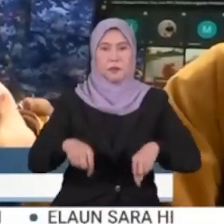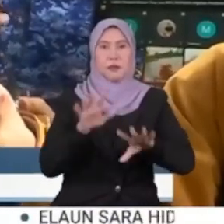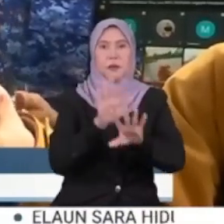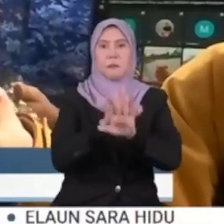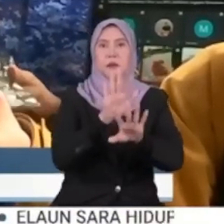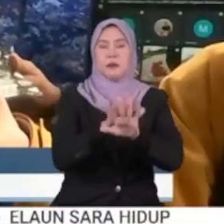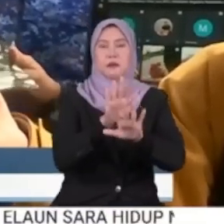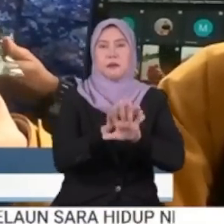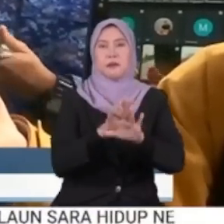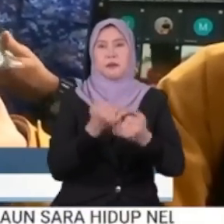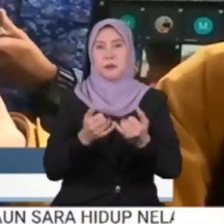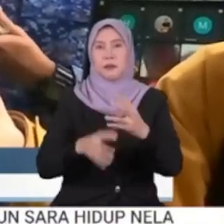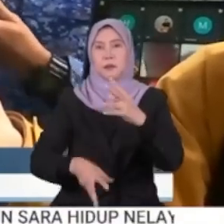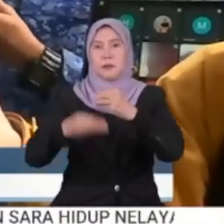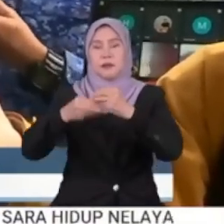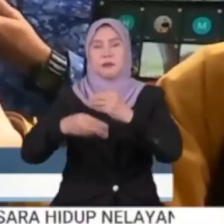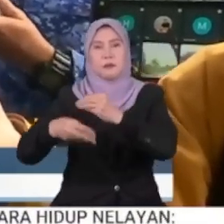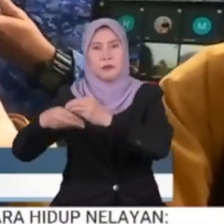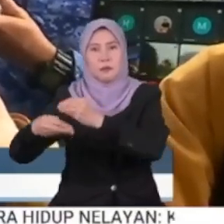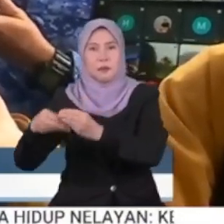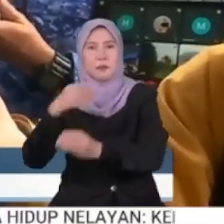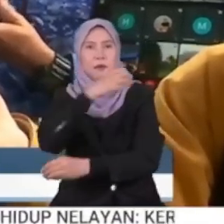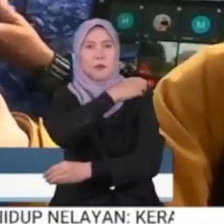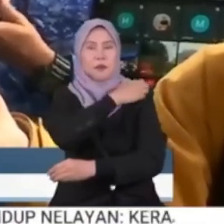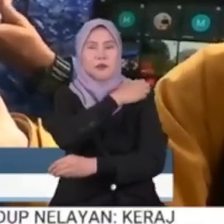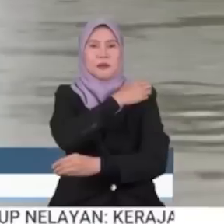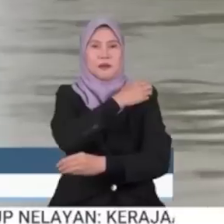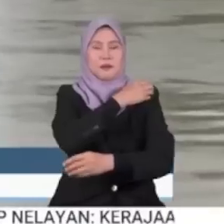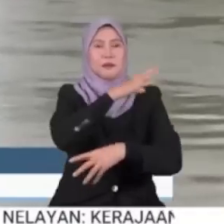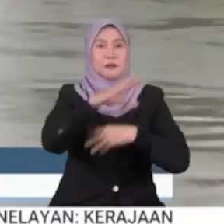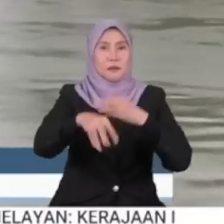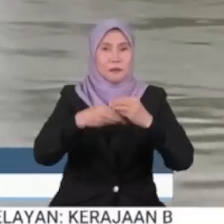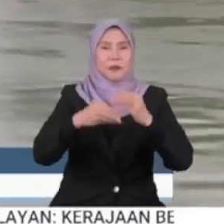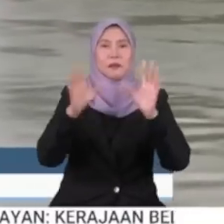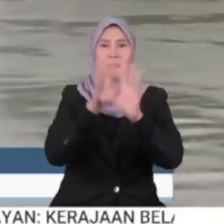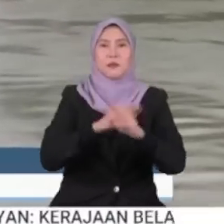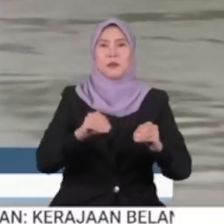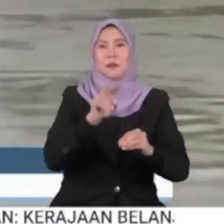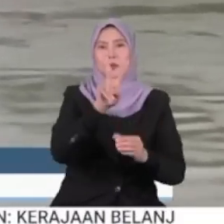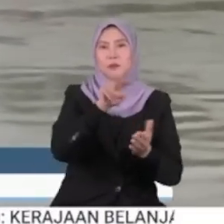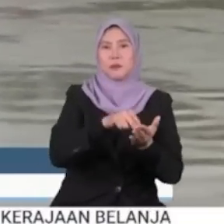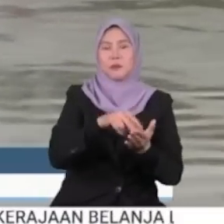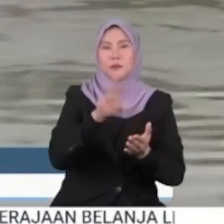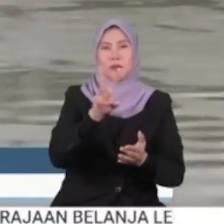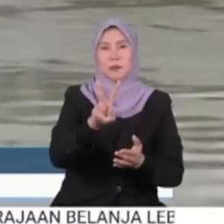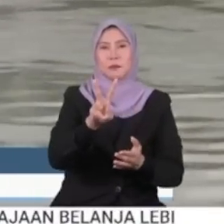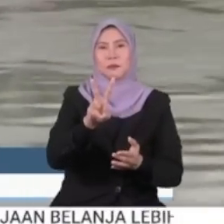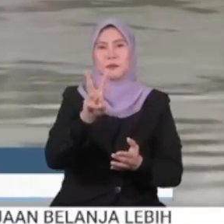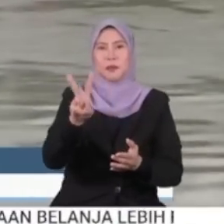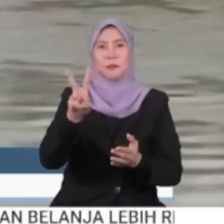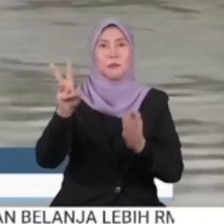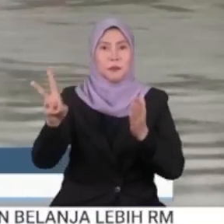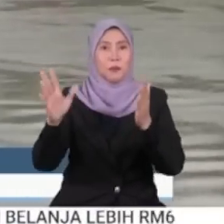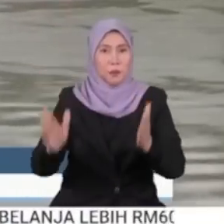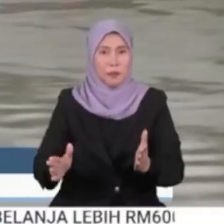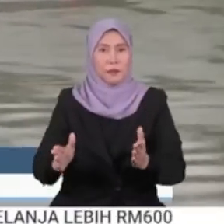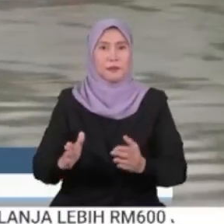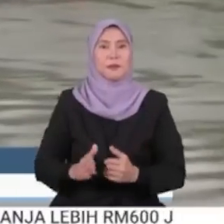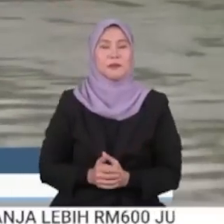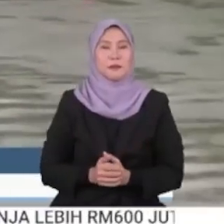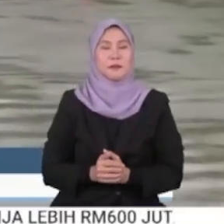ramai oleh kerana penambahan pengawasan kita di seluruh negeri Sarawak. Kita ada 2,666 orang